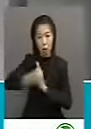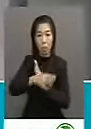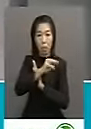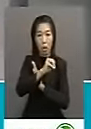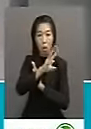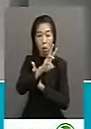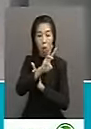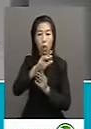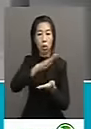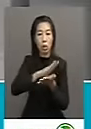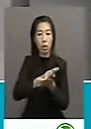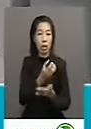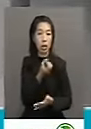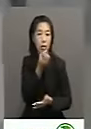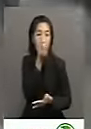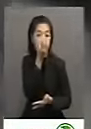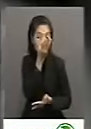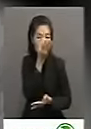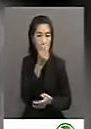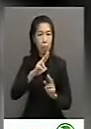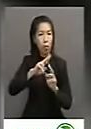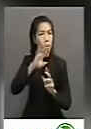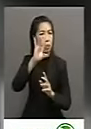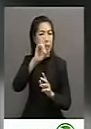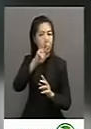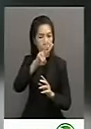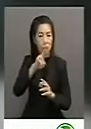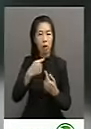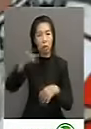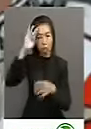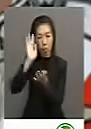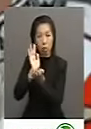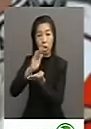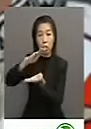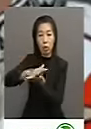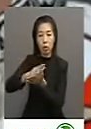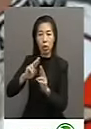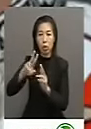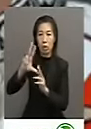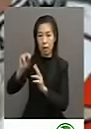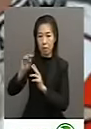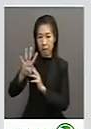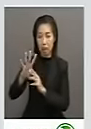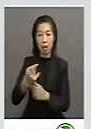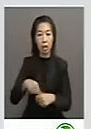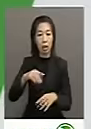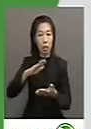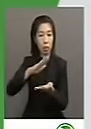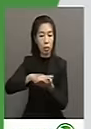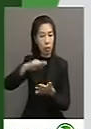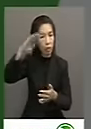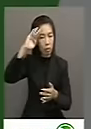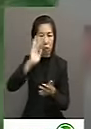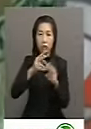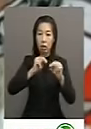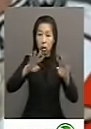ษาโรงเรียนสวนกุหลาบวิทยาลัยรุ่น82โรงเรียนตำรวจนครบาลรุ่น34โรงเรียนนายร้อยตำรวจสามพร